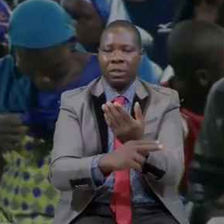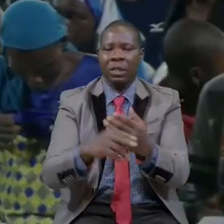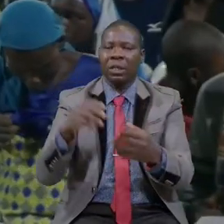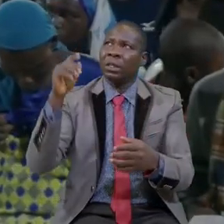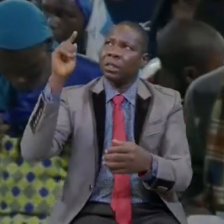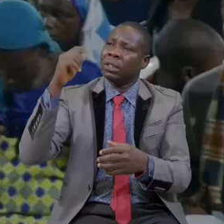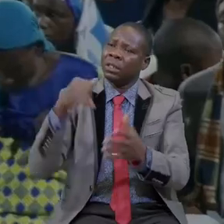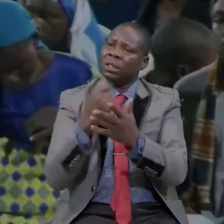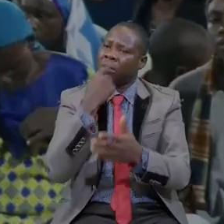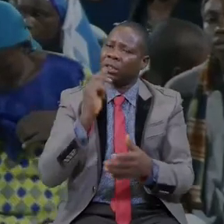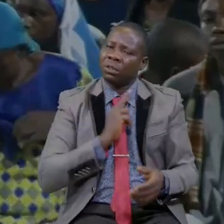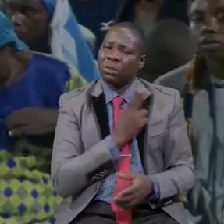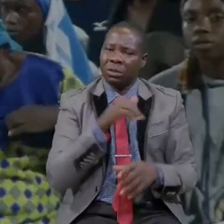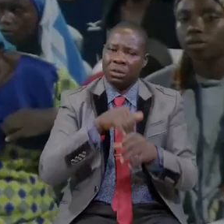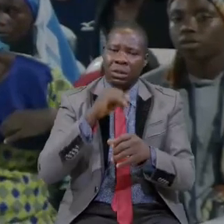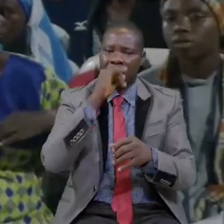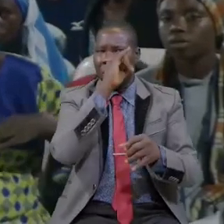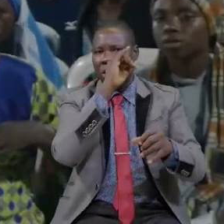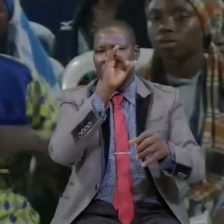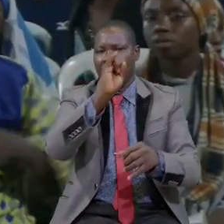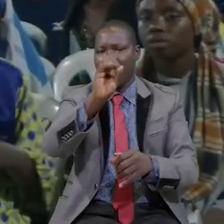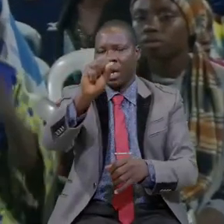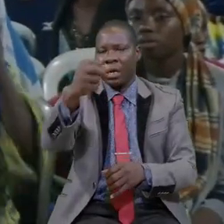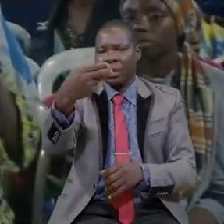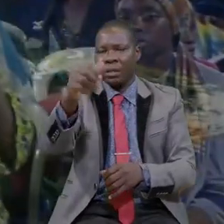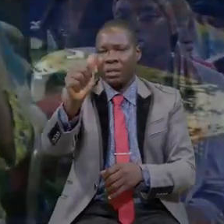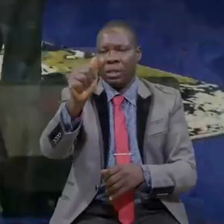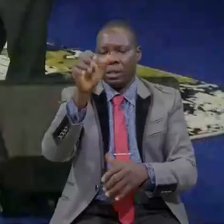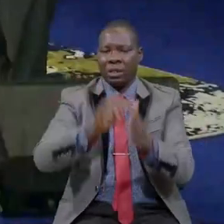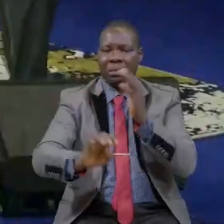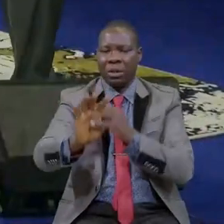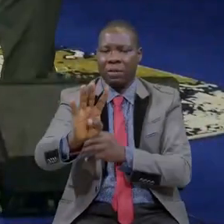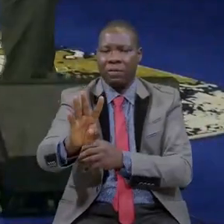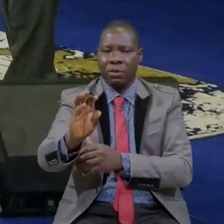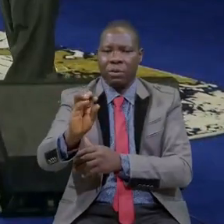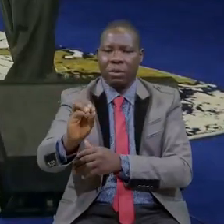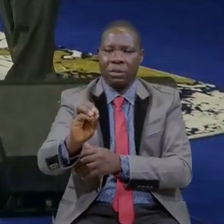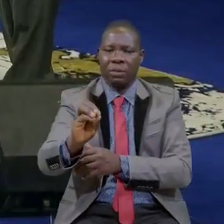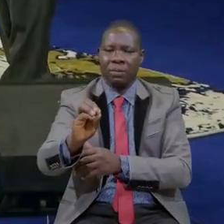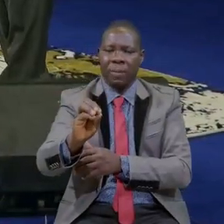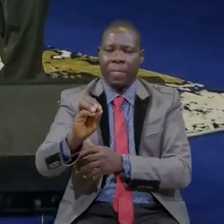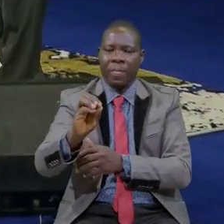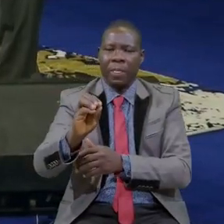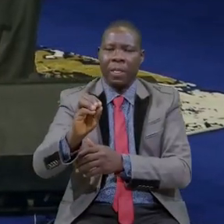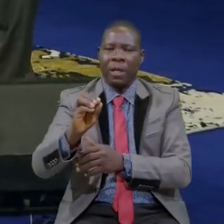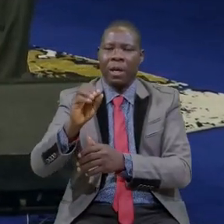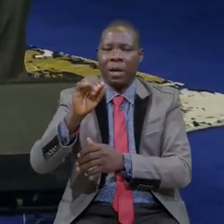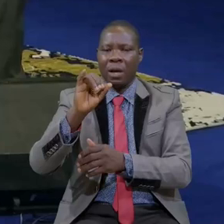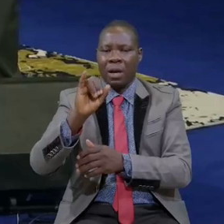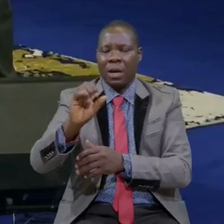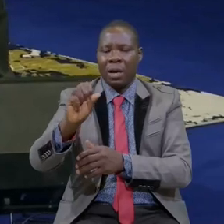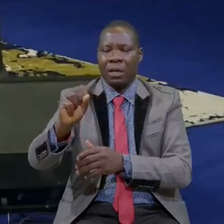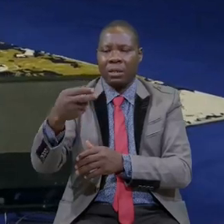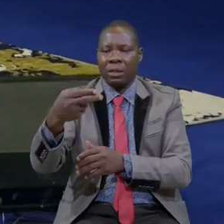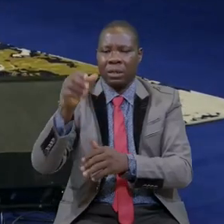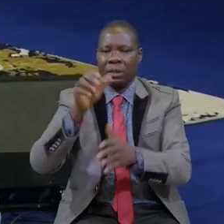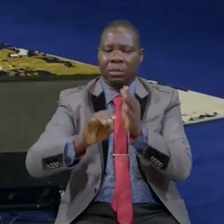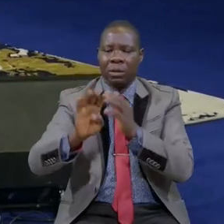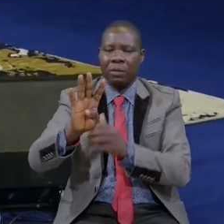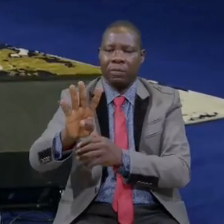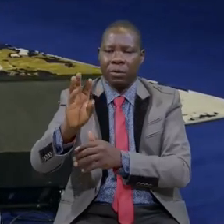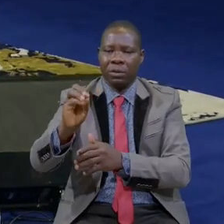en Ésaïe au chapitre 40, lisons le verset 28. Ésaïe au chapitre